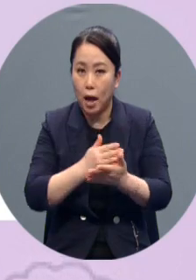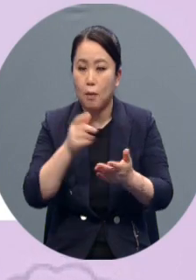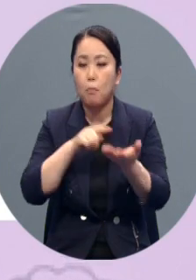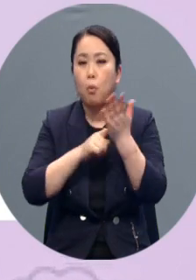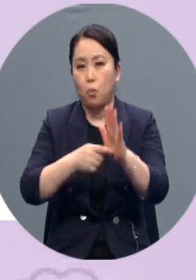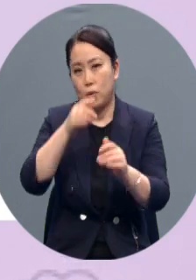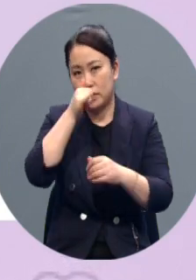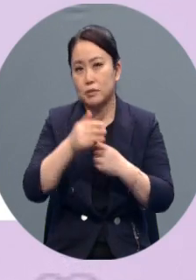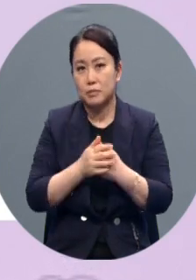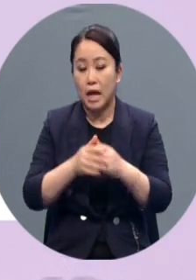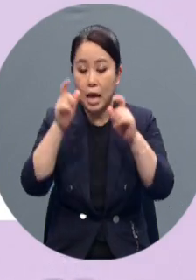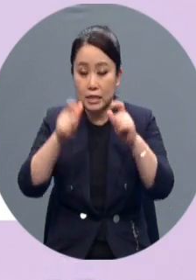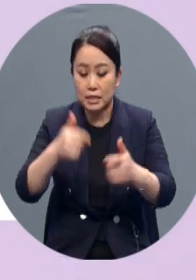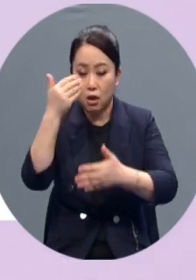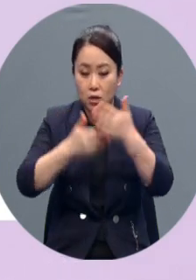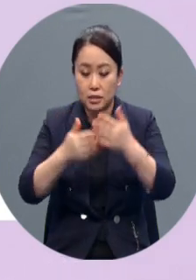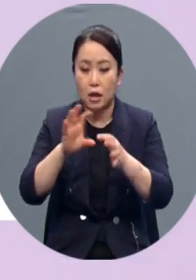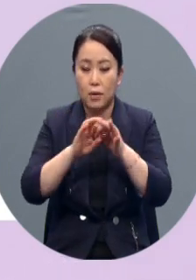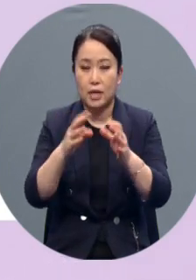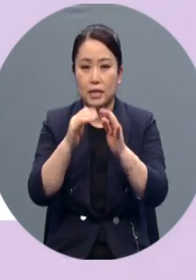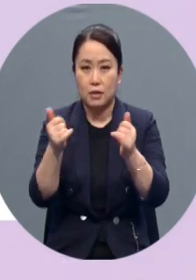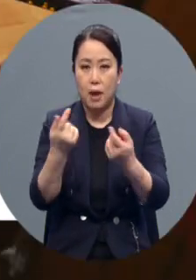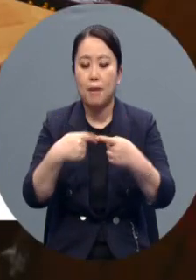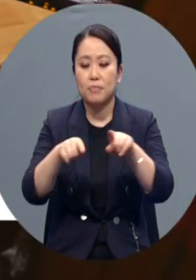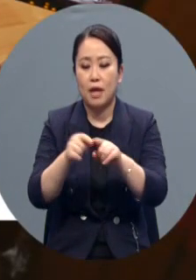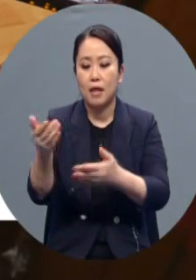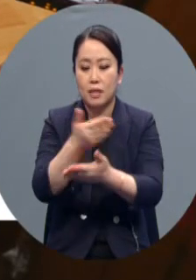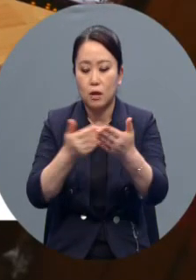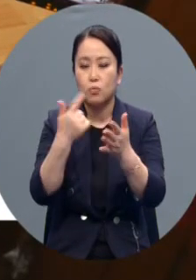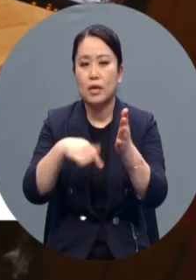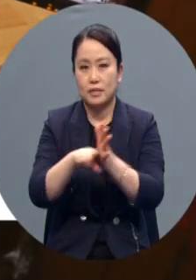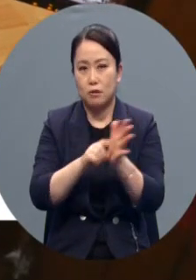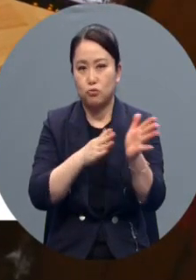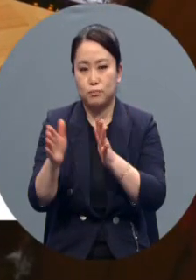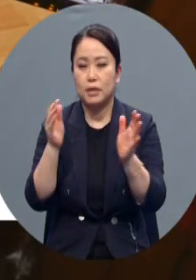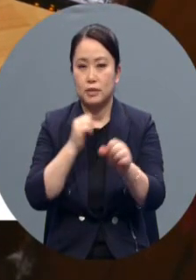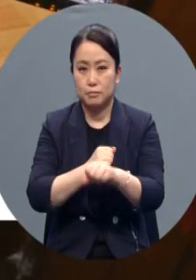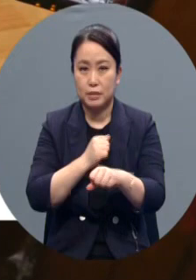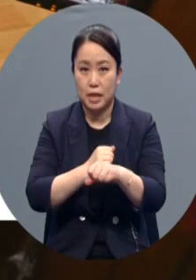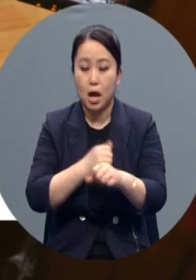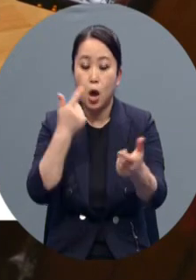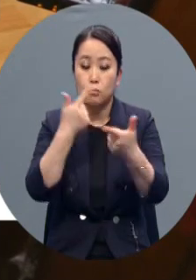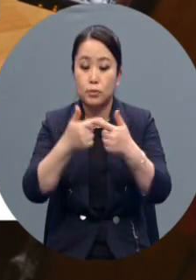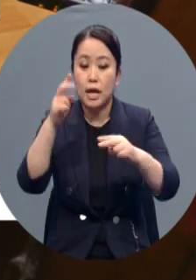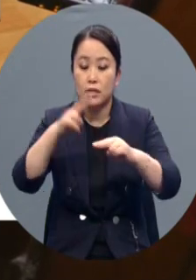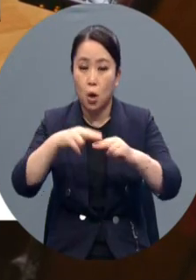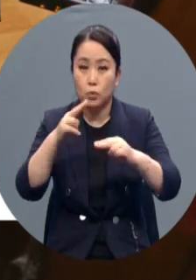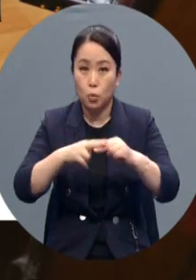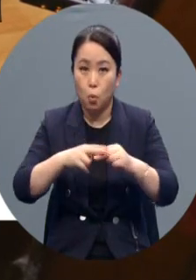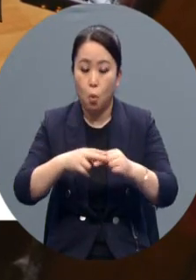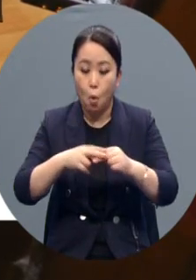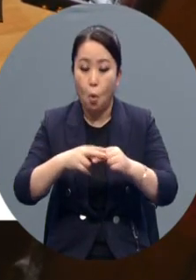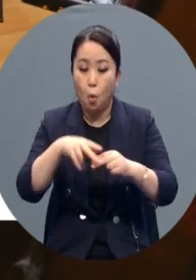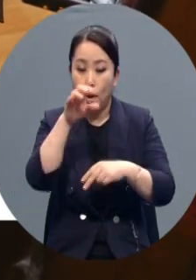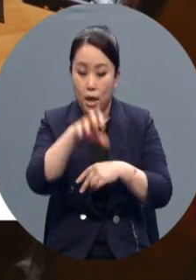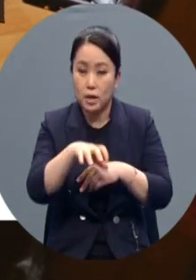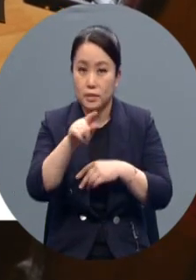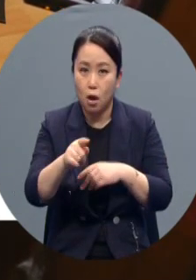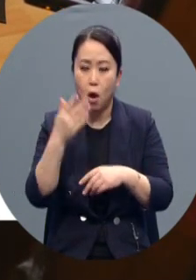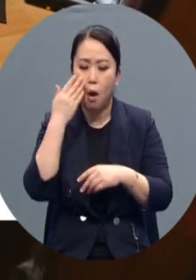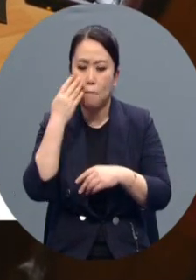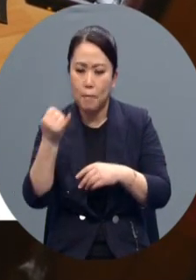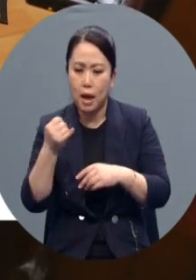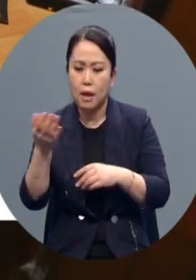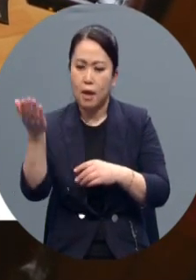관계자들과 공유하기 위해 마련됐습니다 교토에서 온 편지 는 내 부산 영도를 배경으로 엄마의 과거를 알게 되며